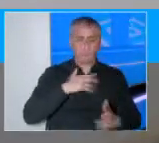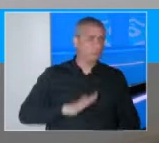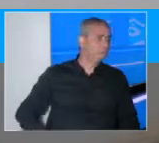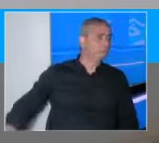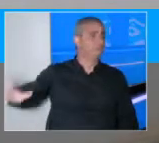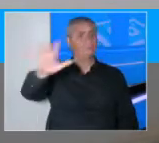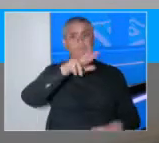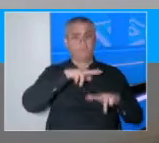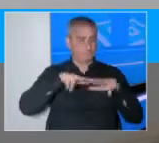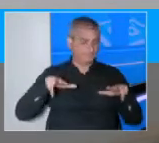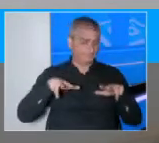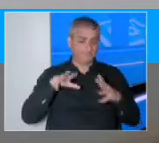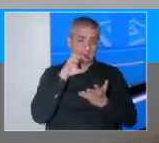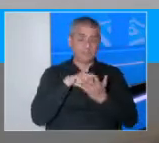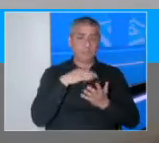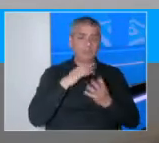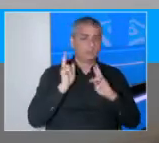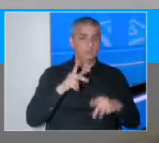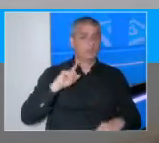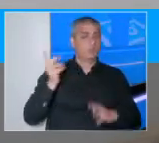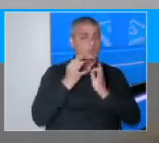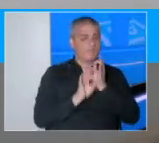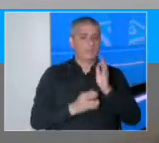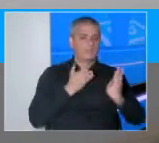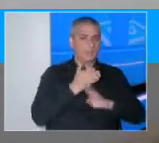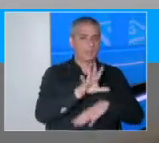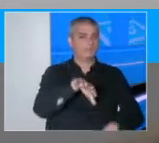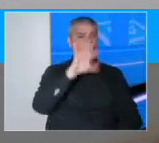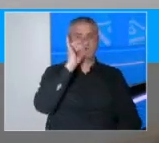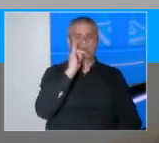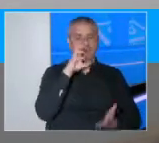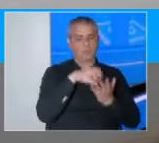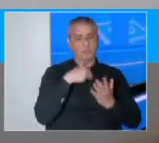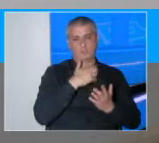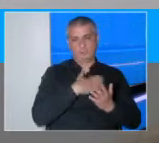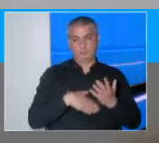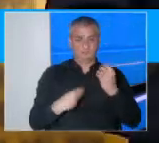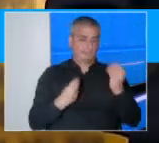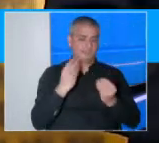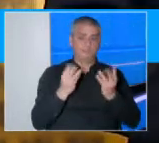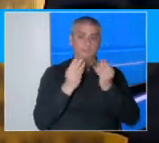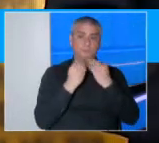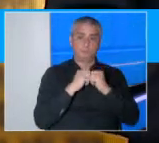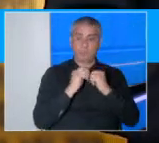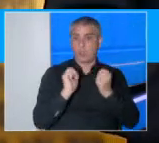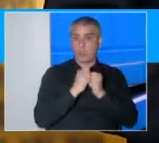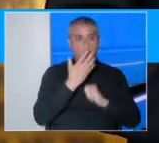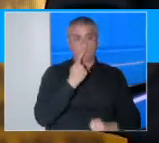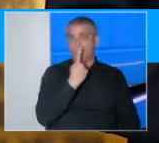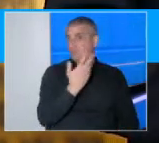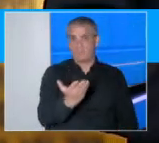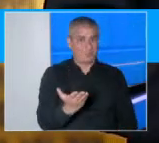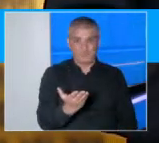בארץ. בעצם באתר שלנו יש ככה את כל הפרטים, להיכנס, לבחור באיזה אתר רוצים בעצם לשחק עם המשפחה או עם מי שאתם